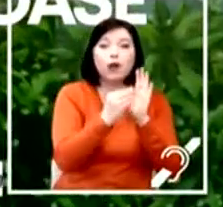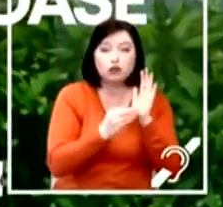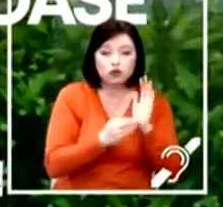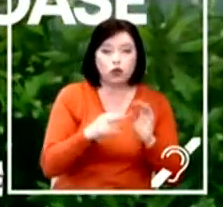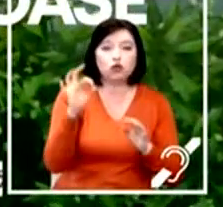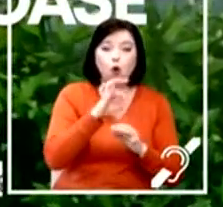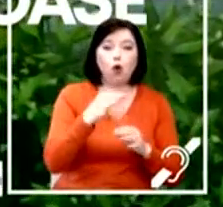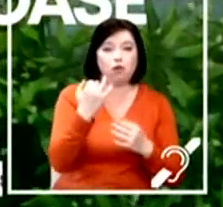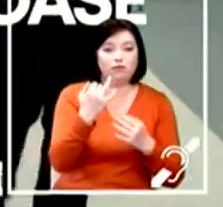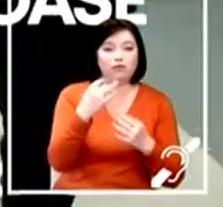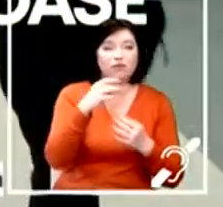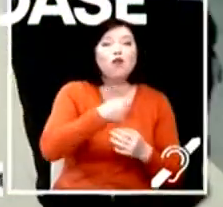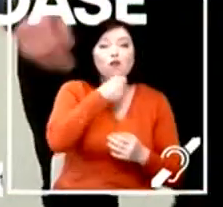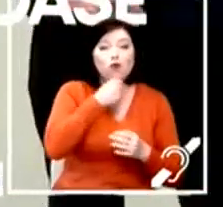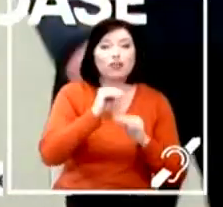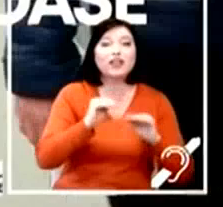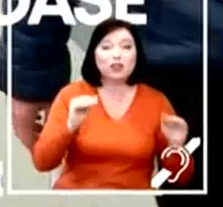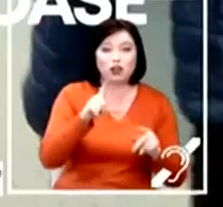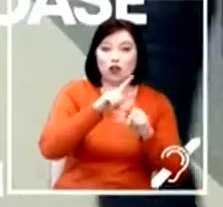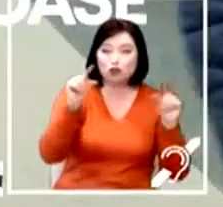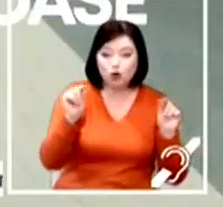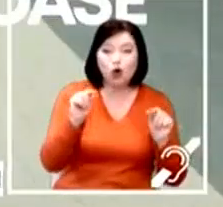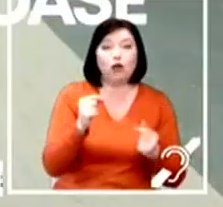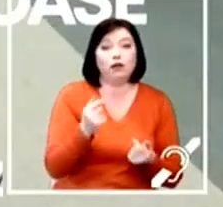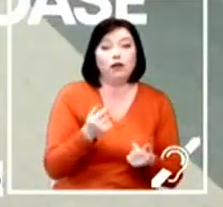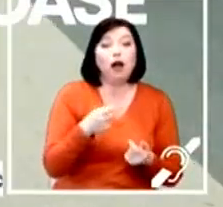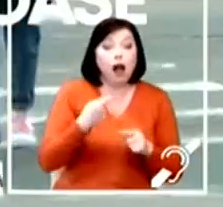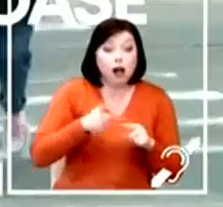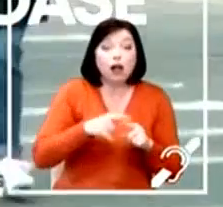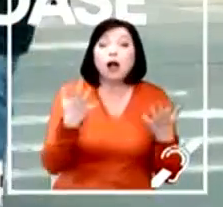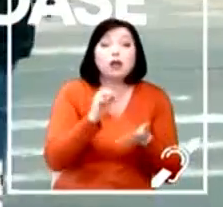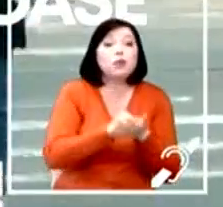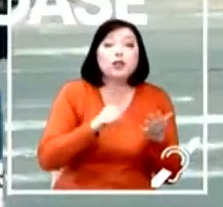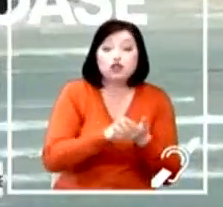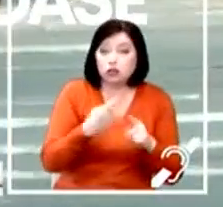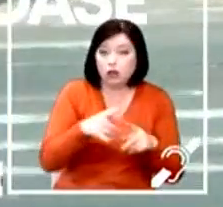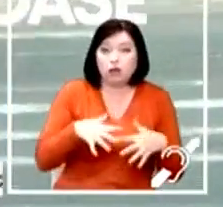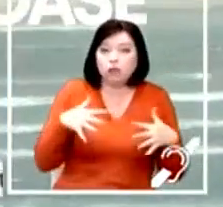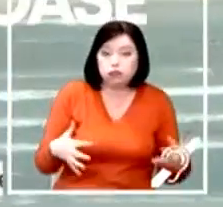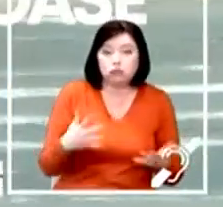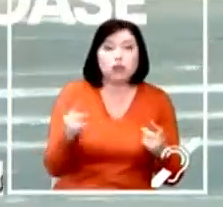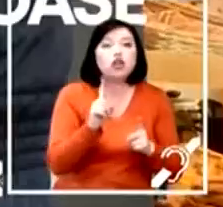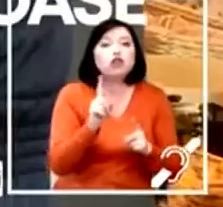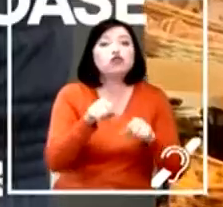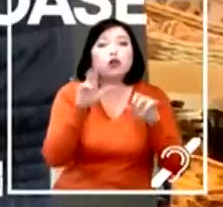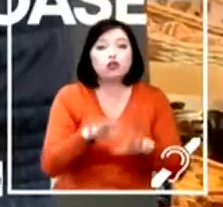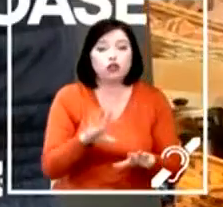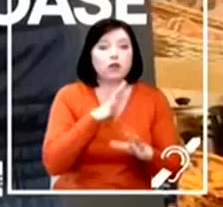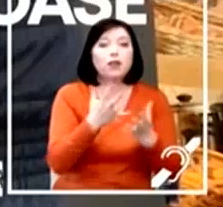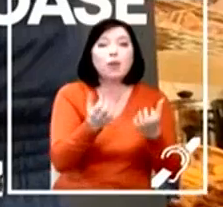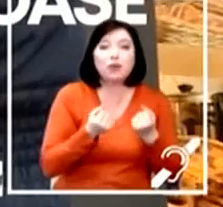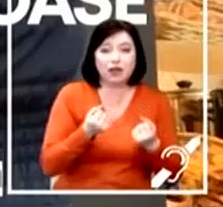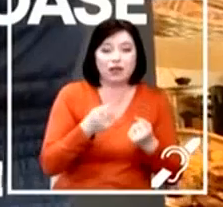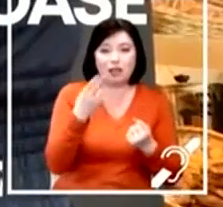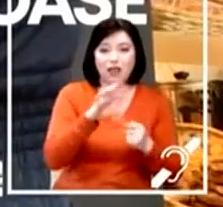evaluare a comportamentelor de sănătate a copiilor de vârstă școlară, care sunt cauzele acestui fenomen și ce decizii s-au luat în